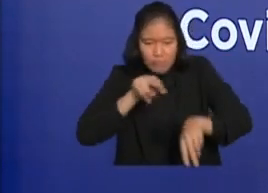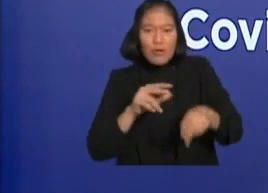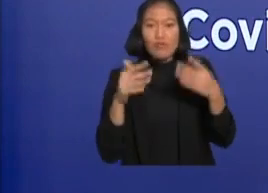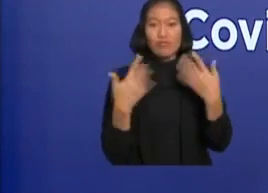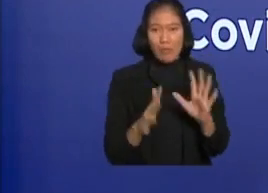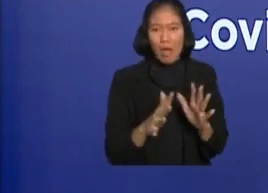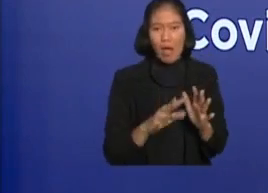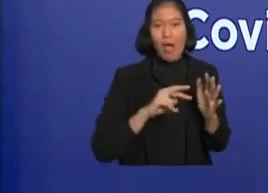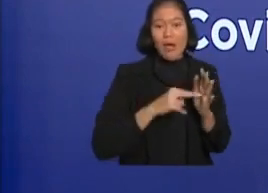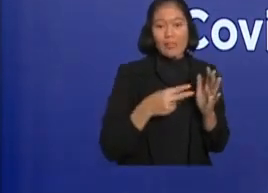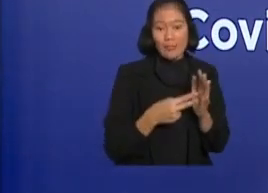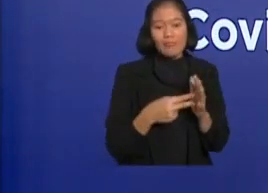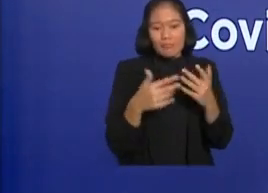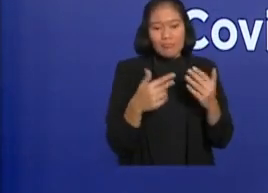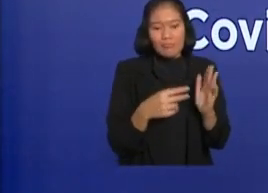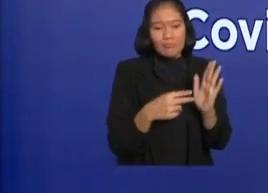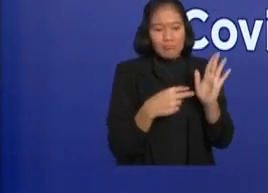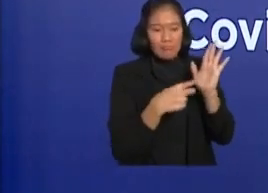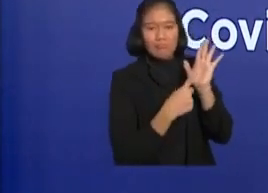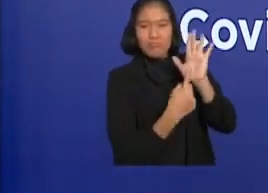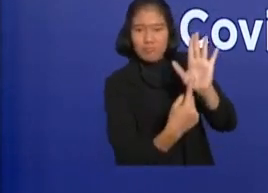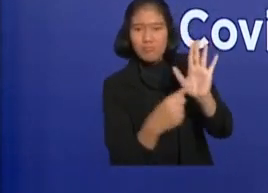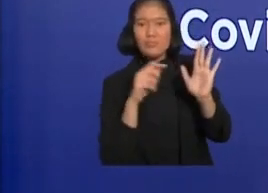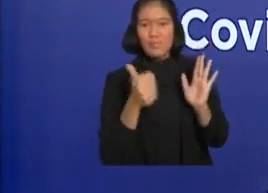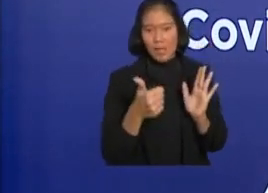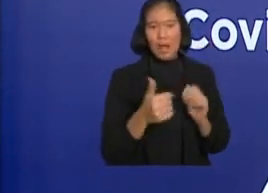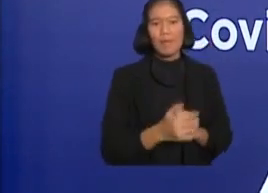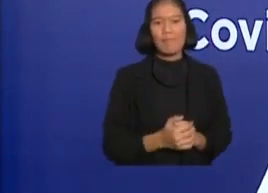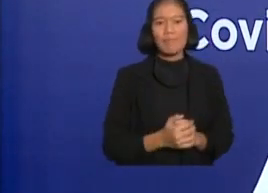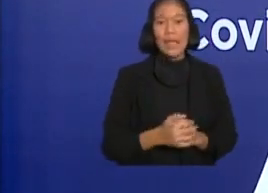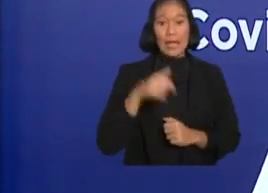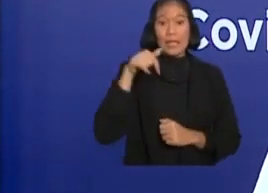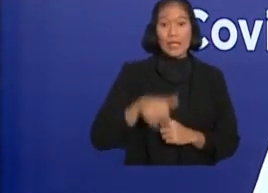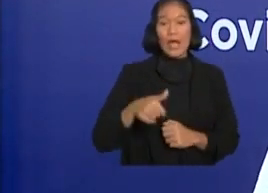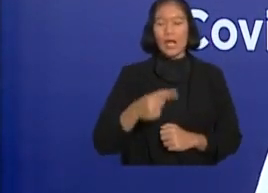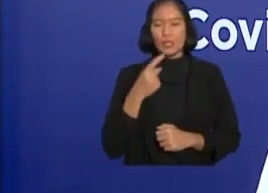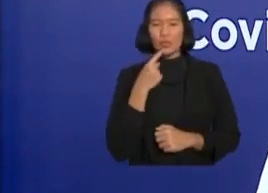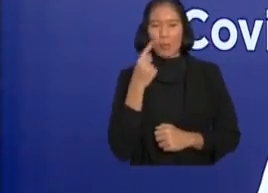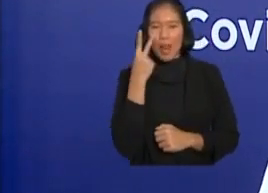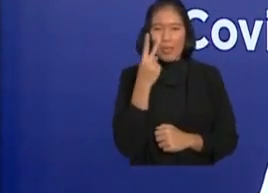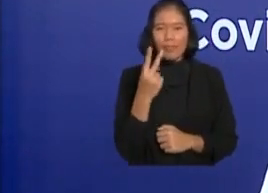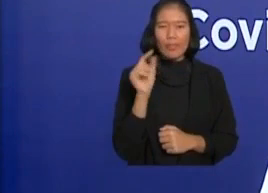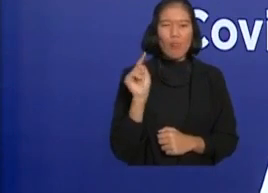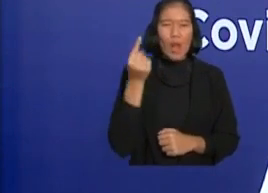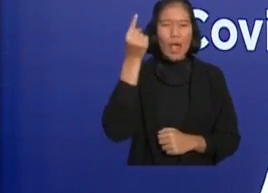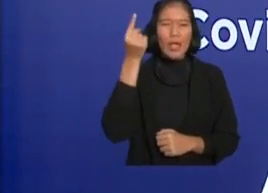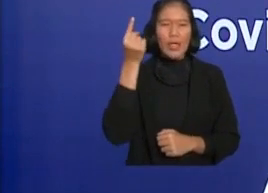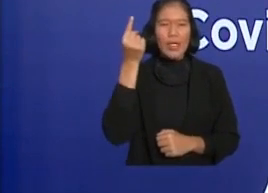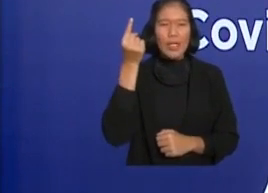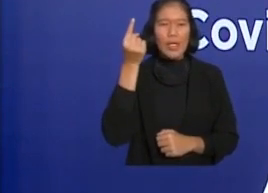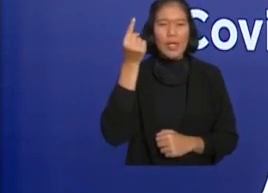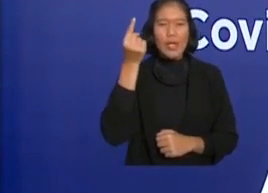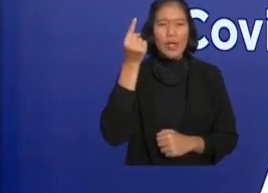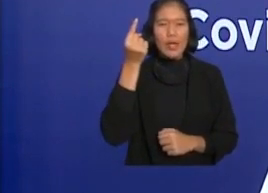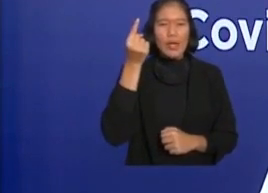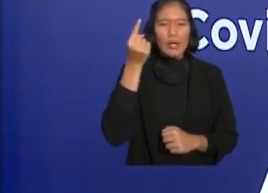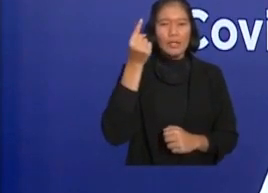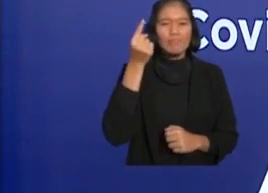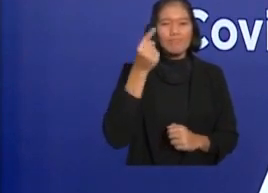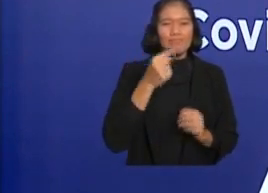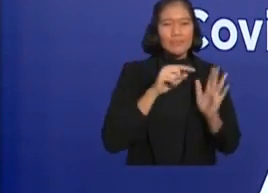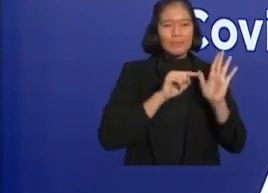melihat kondisinya Mungkin kita bisa mulai dengan melihat eh eh Hai kurva atau